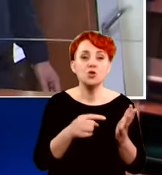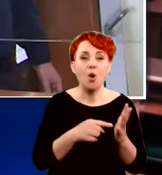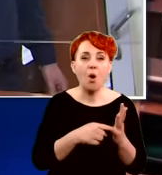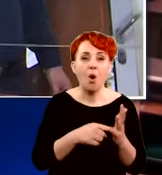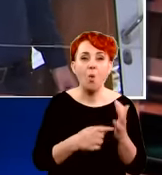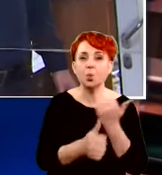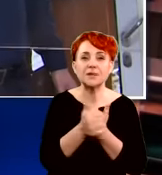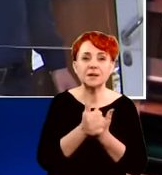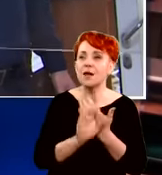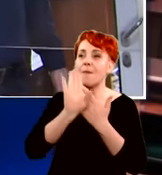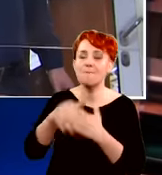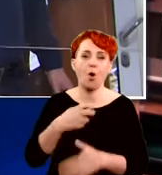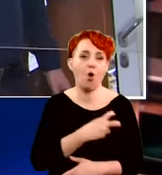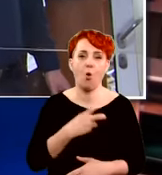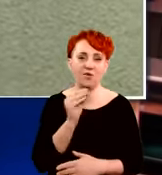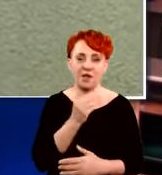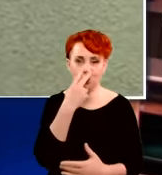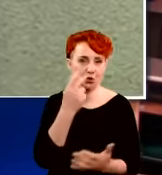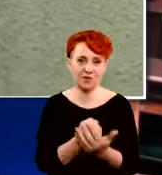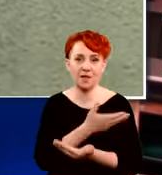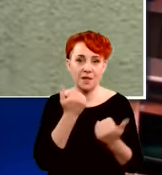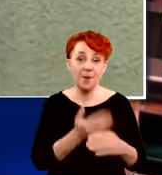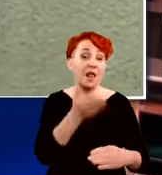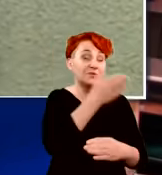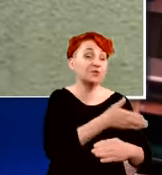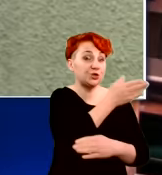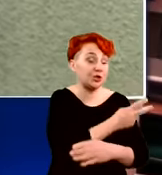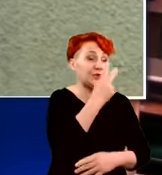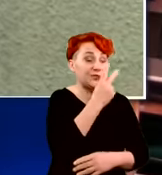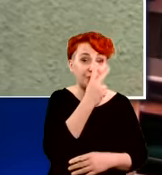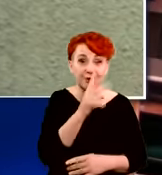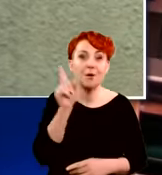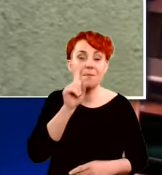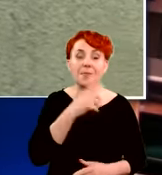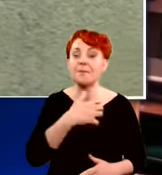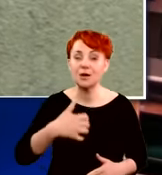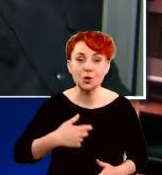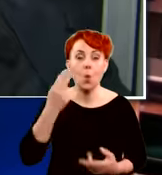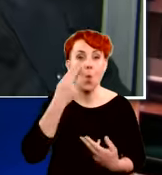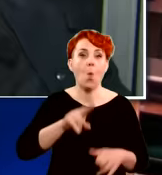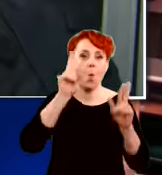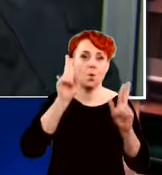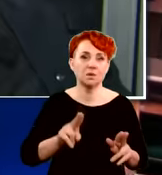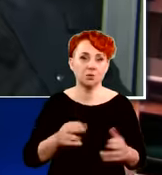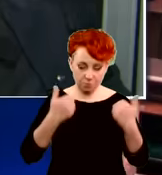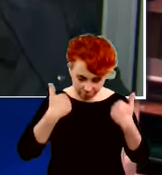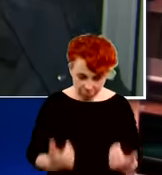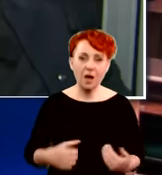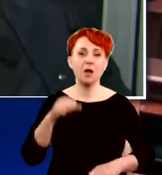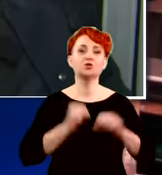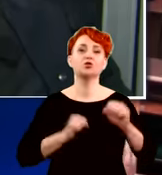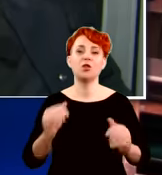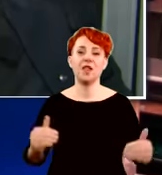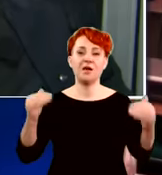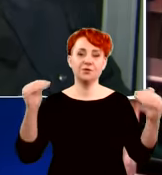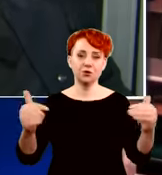pana marszałka Hołowni nie mamy, no ale wszystkie wcześniejsze świadczyły o tym, że pan marszałek uznał, że w zasadzie to on jest Sądem Najwyższym i on